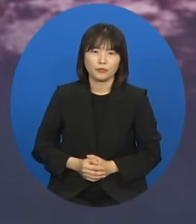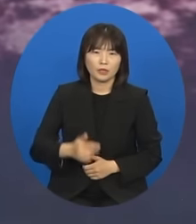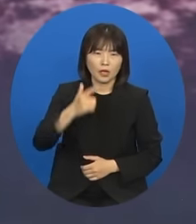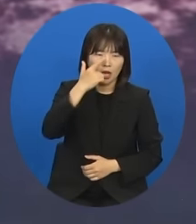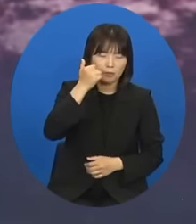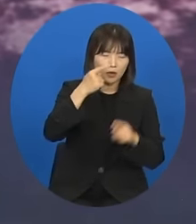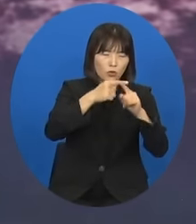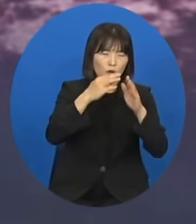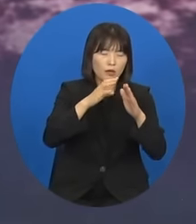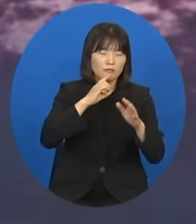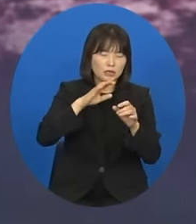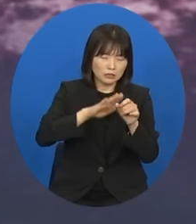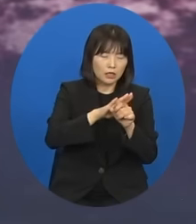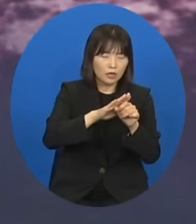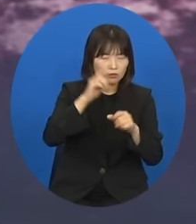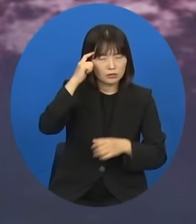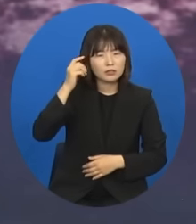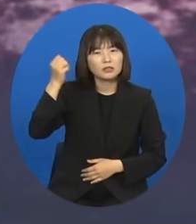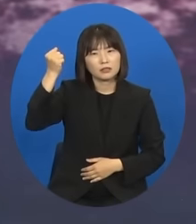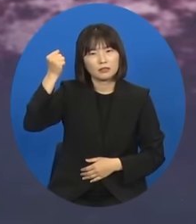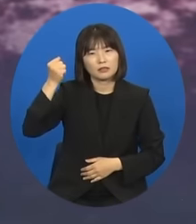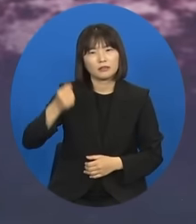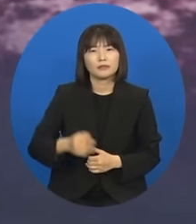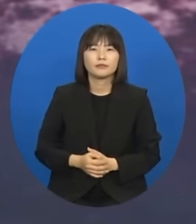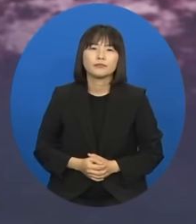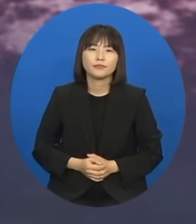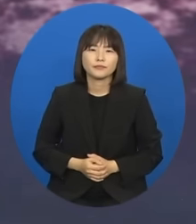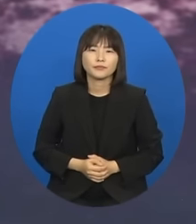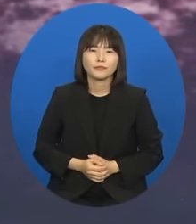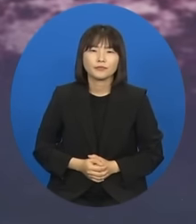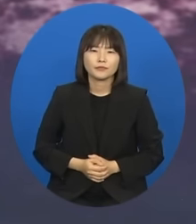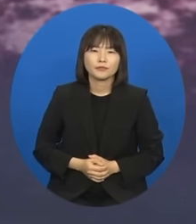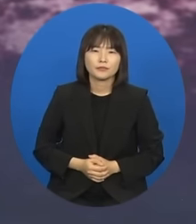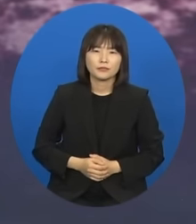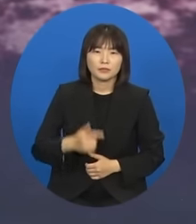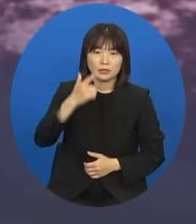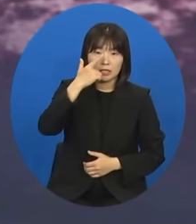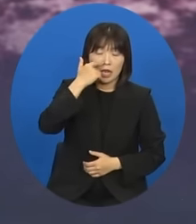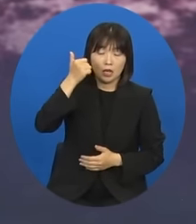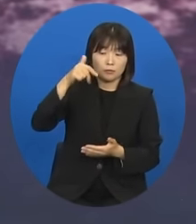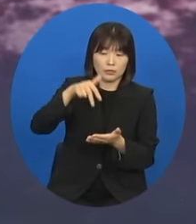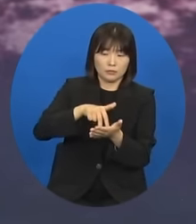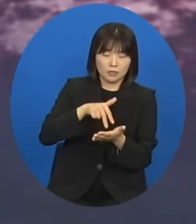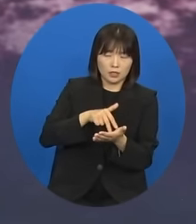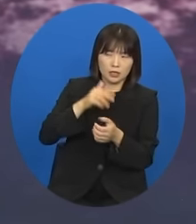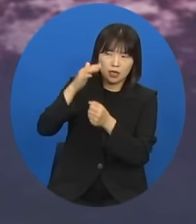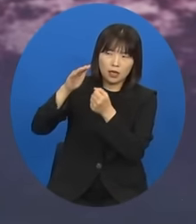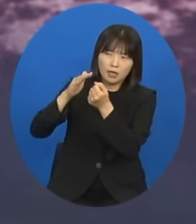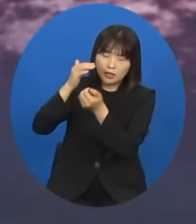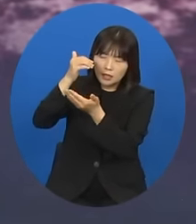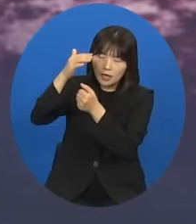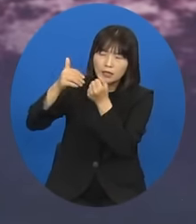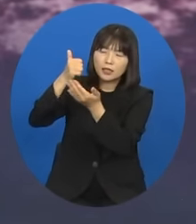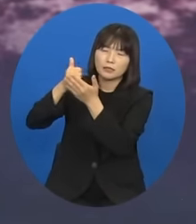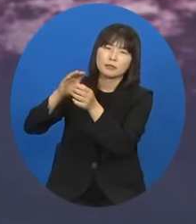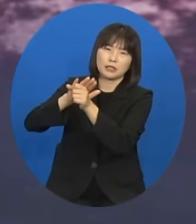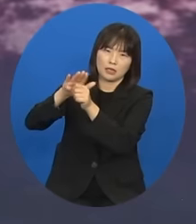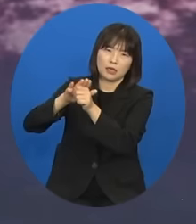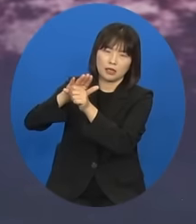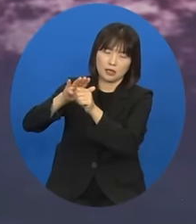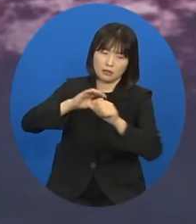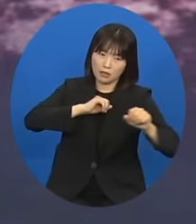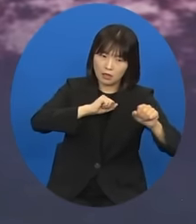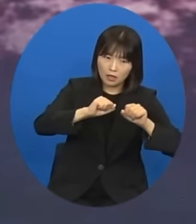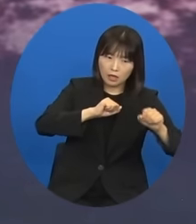없어라고 생각을 하는 거요 나름 아버지 입장에서는 하나님을 사랑한다고 한 것이